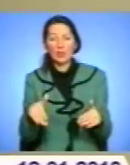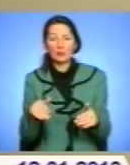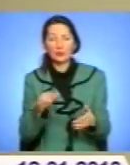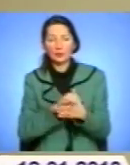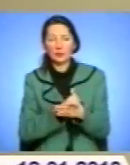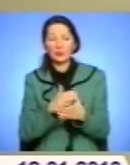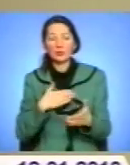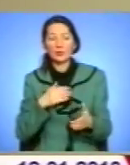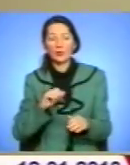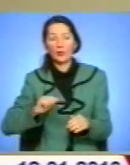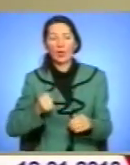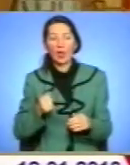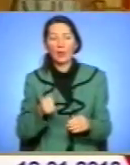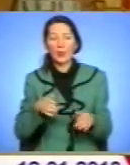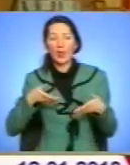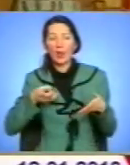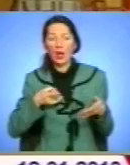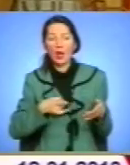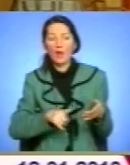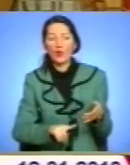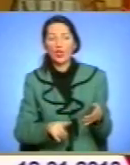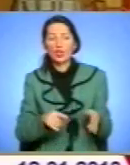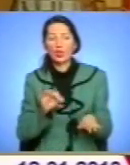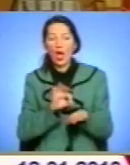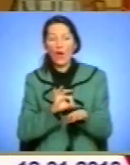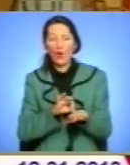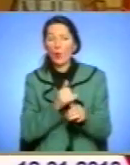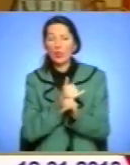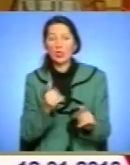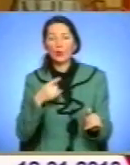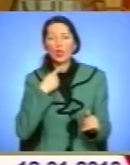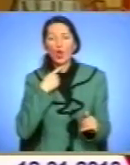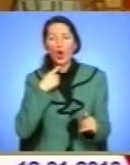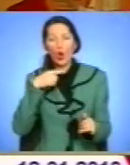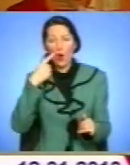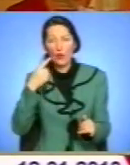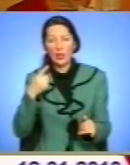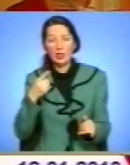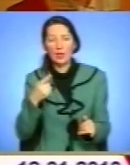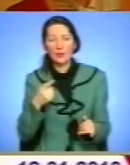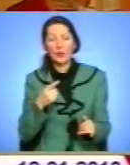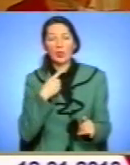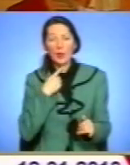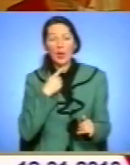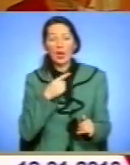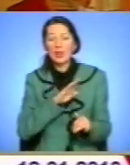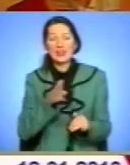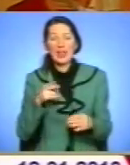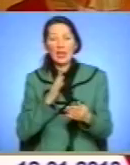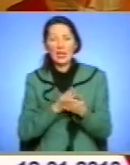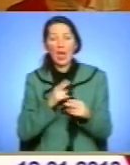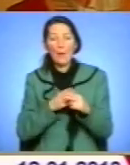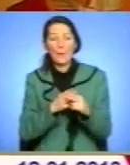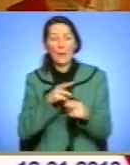художника, неспроможність сказати про свої відчуття вголос не стала перешкодою для самореалізації, кажуть організатори виставки.